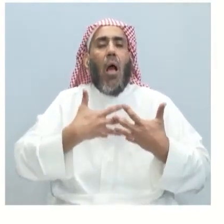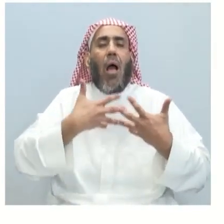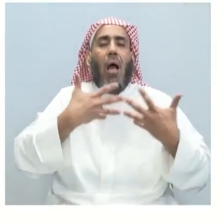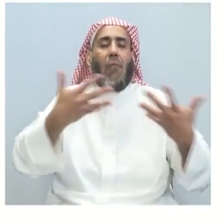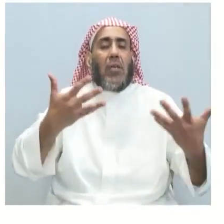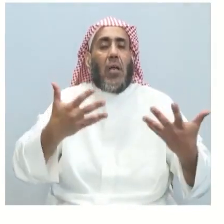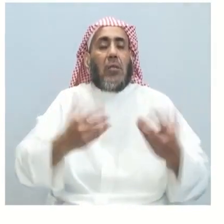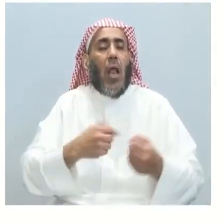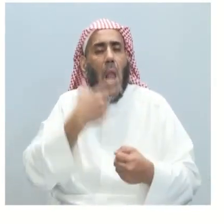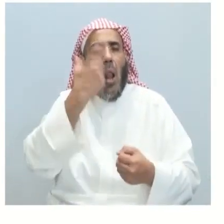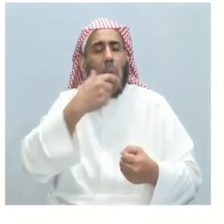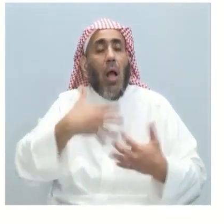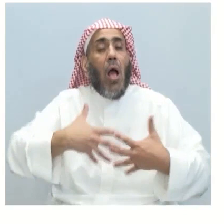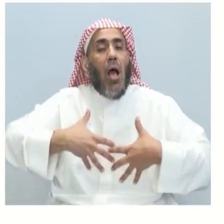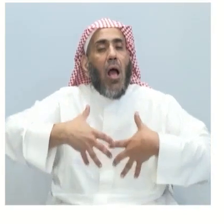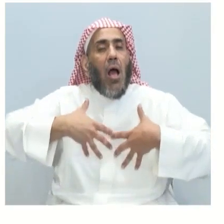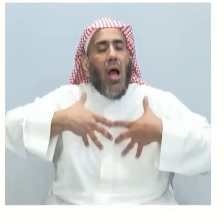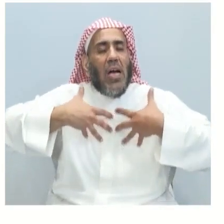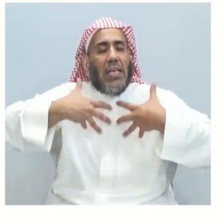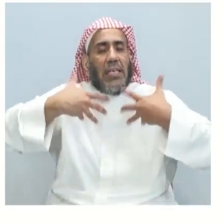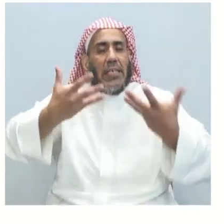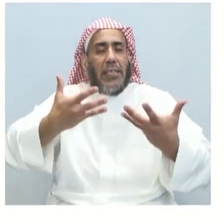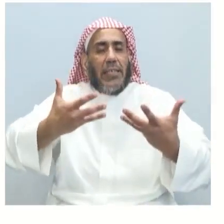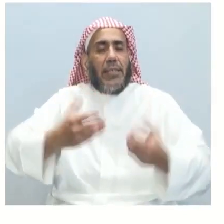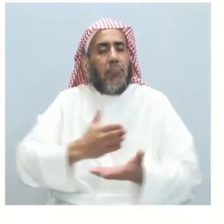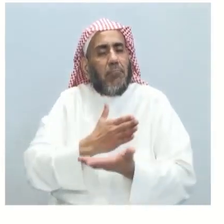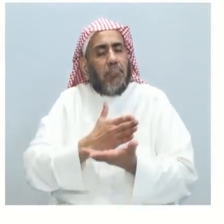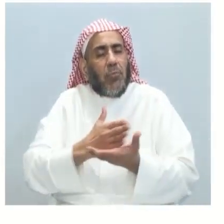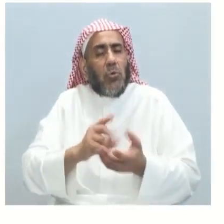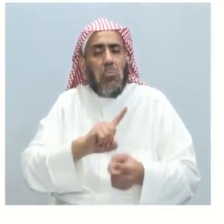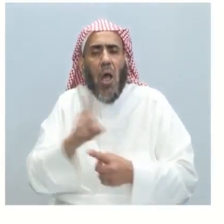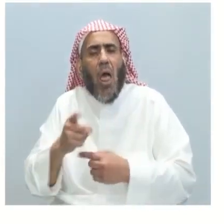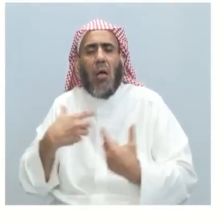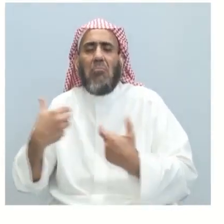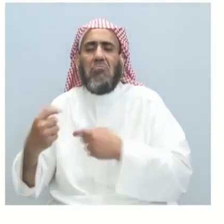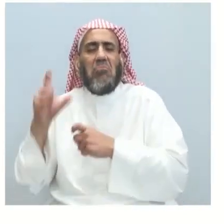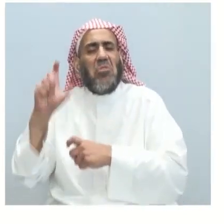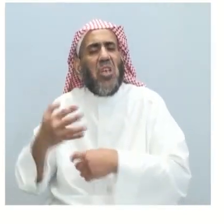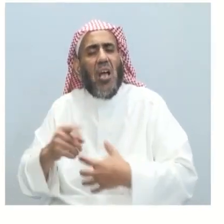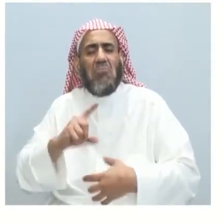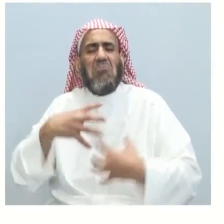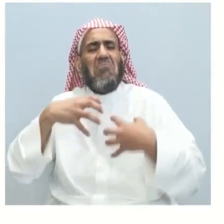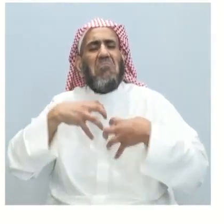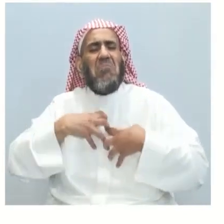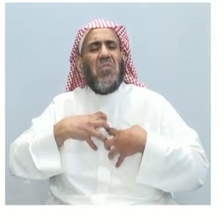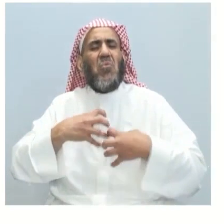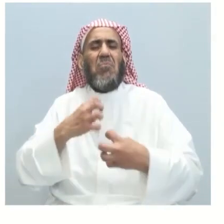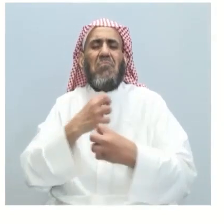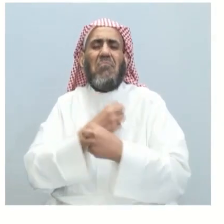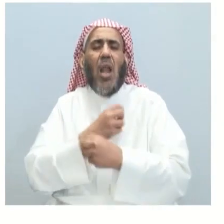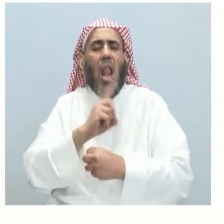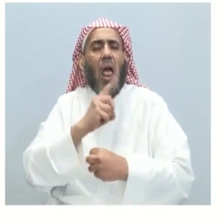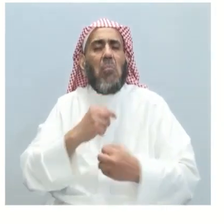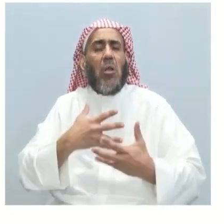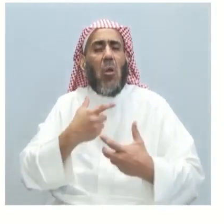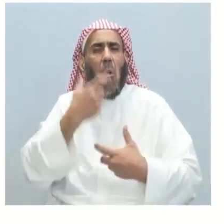الانسان اذا بكى فانه يفرغ يزيل ما فيه في من حزن لكن يقول ما استرحت بحزن في مدفون مازال الحزن ايضا انا لم استريح